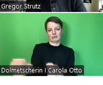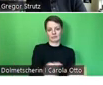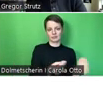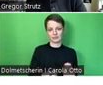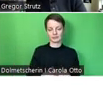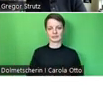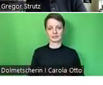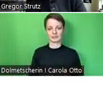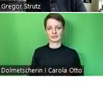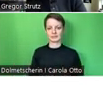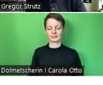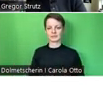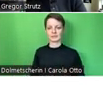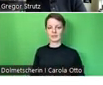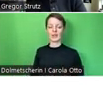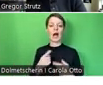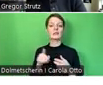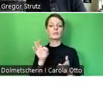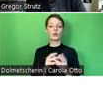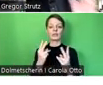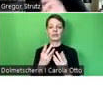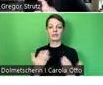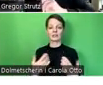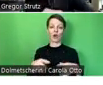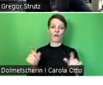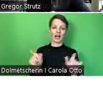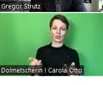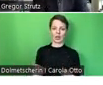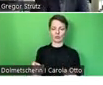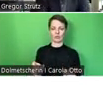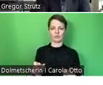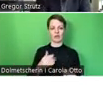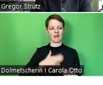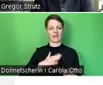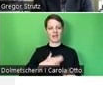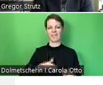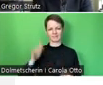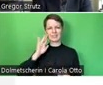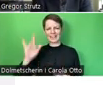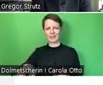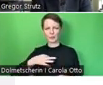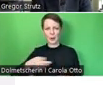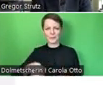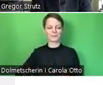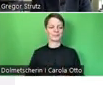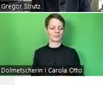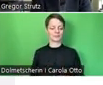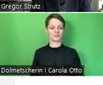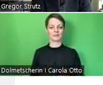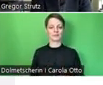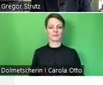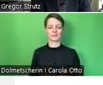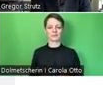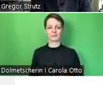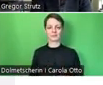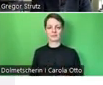Ein anderer wichtiger Punkt sind letzten Endes Veranstaltungen. Gottfried, gerne noch mal einmal weiterklicken. bei dem wir also mit